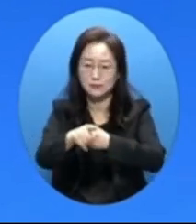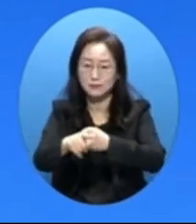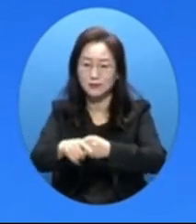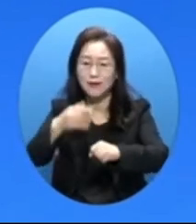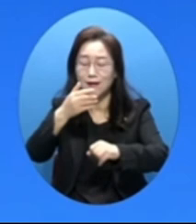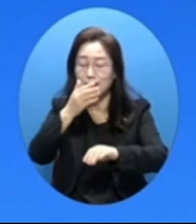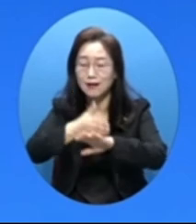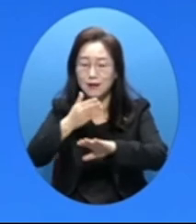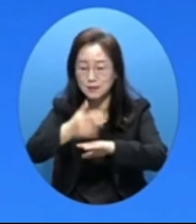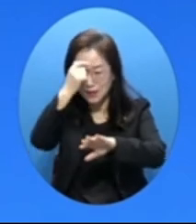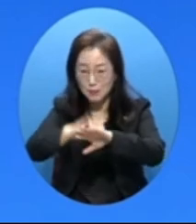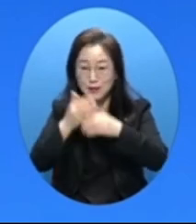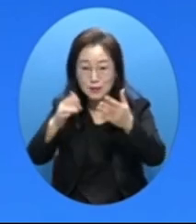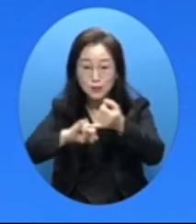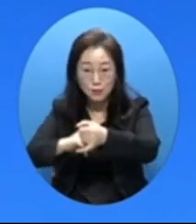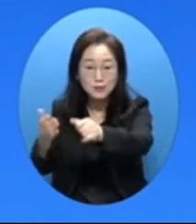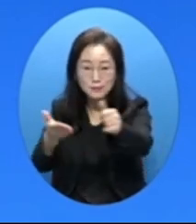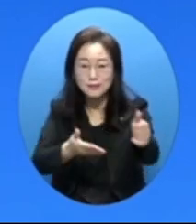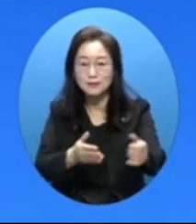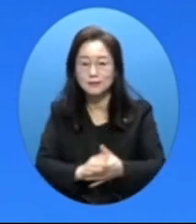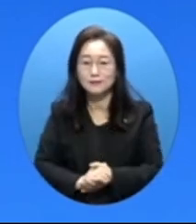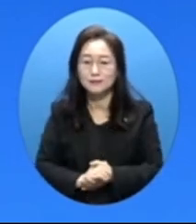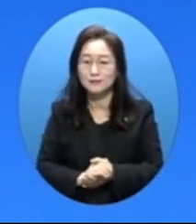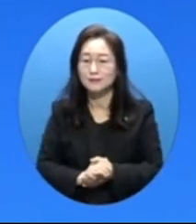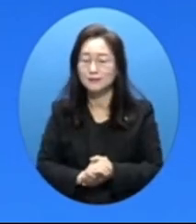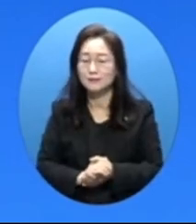감사의 예배를 드리는 여러분 모두가 되기를 바랍니다